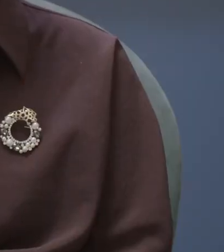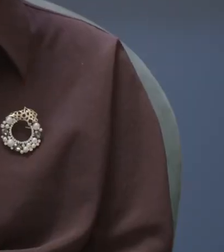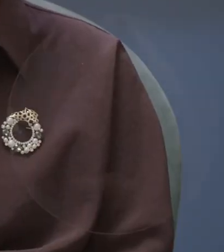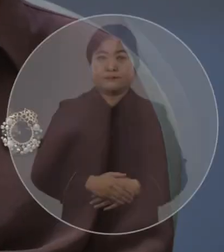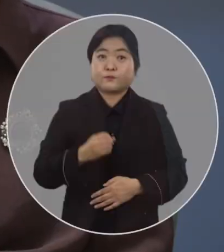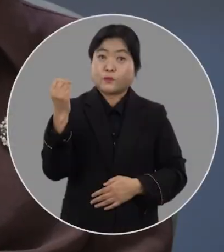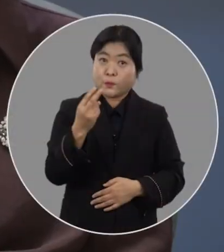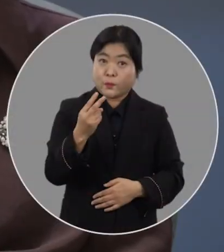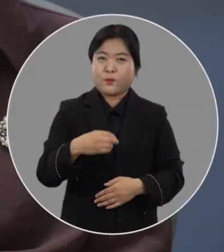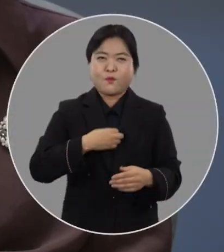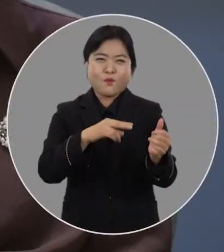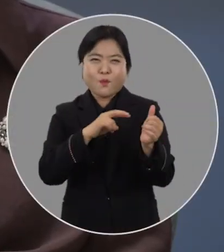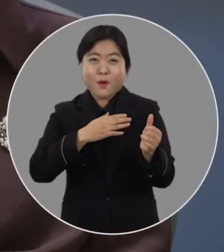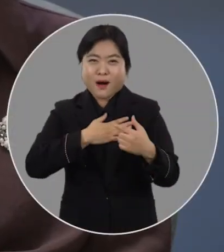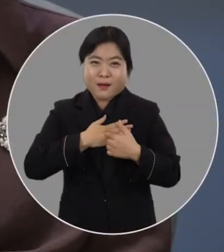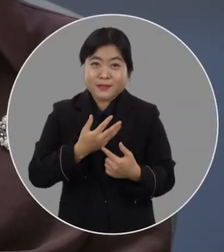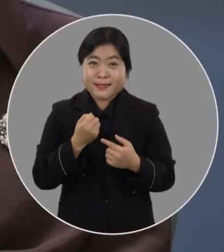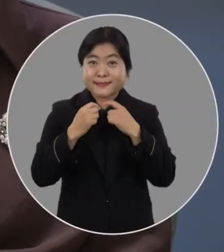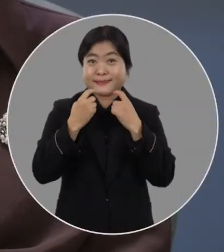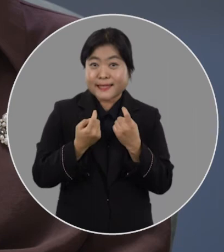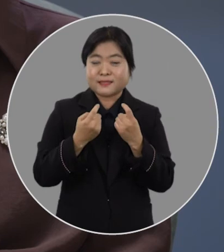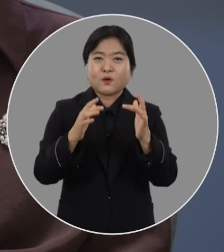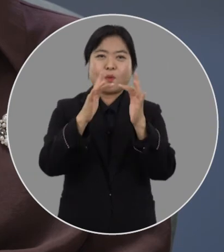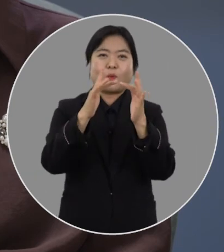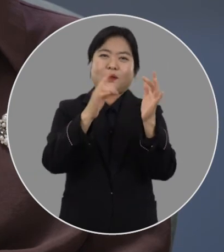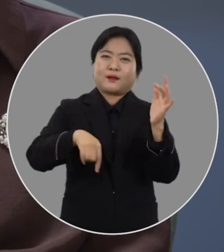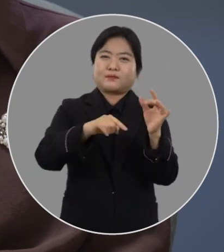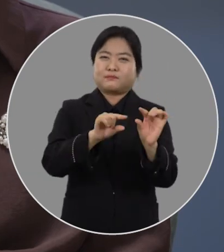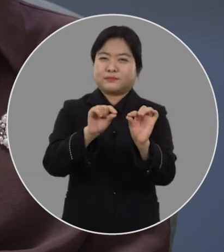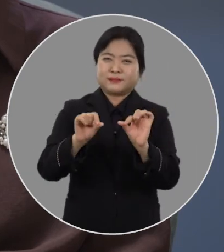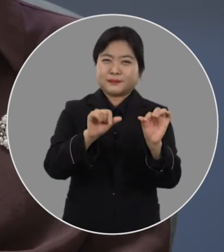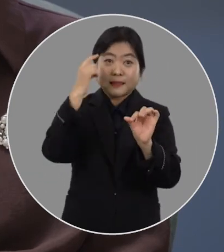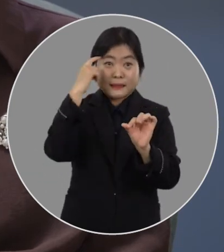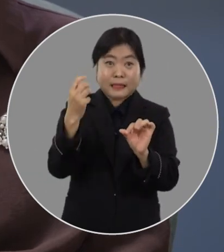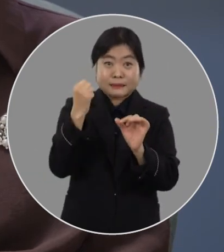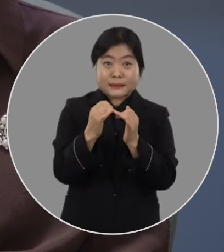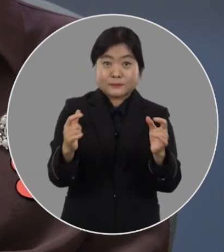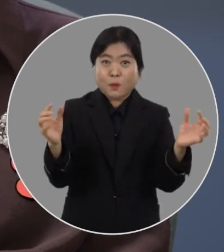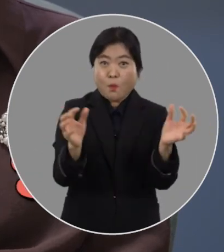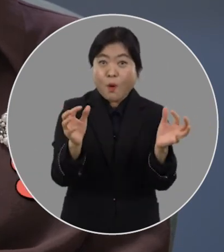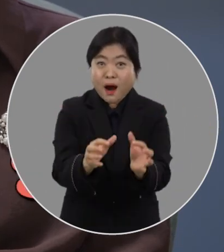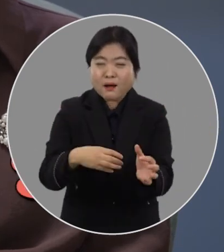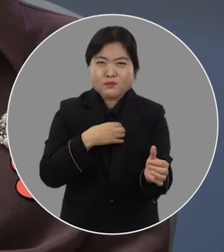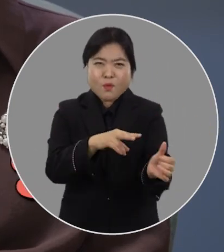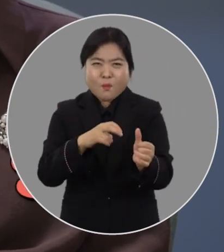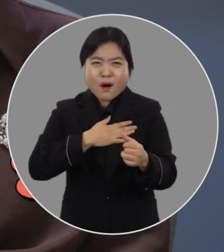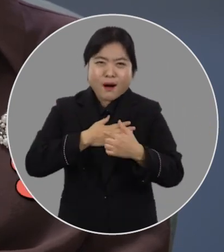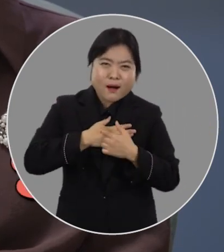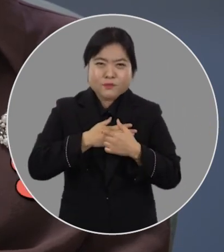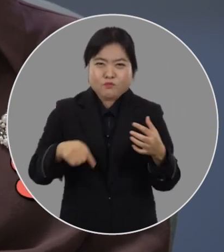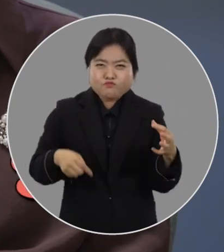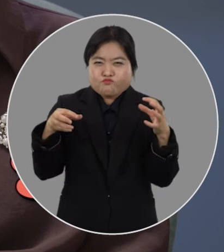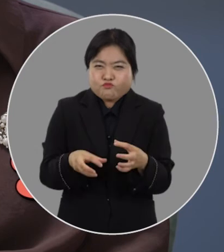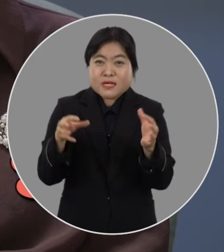더 나아가 혐오의 감정을 가진 개인은 온라인에서 비슷한 생각을 하고 있는 사람들을 모아 혐오의 감정으로